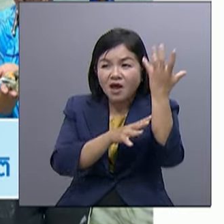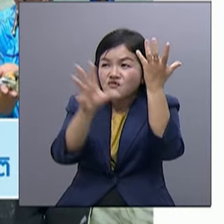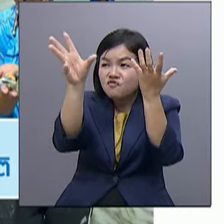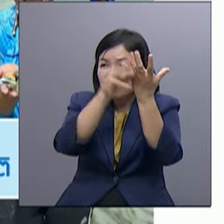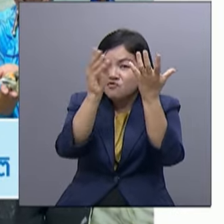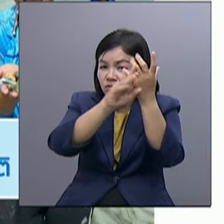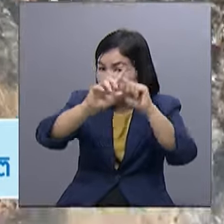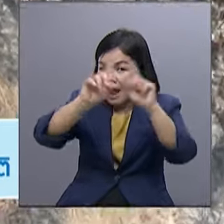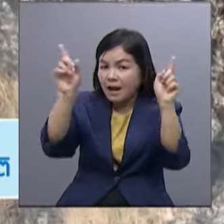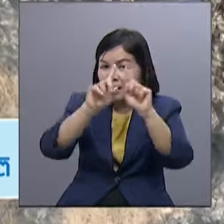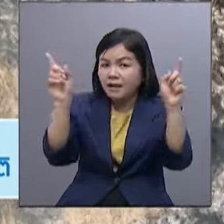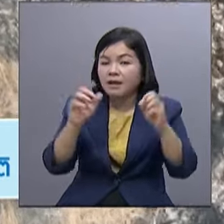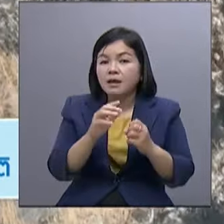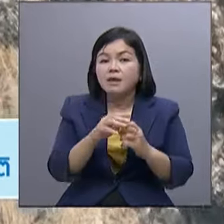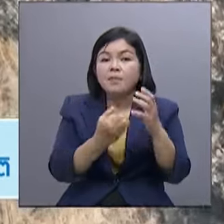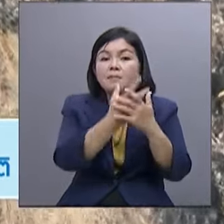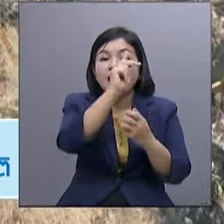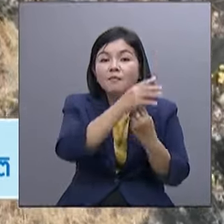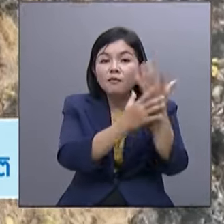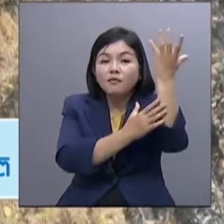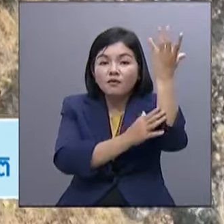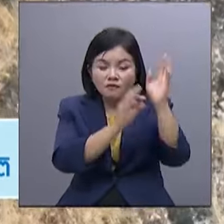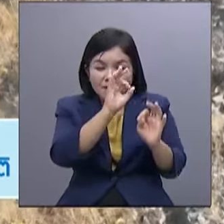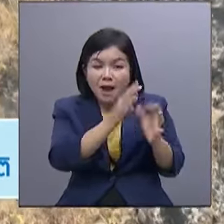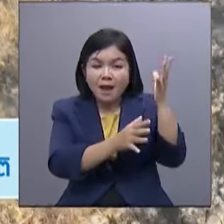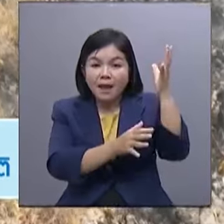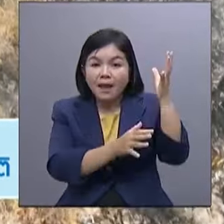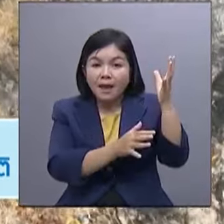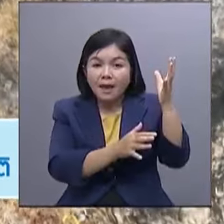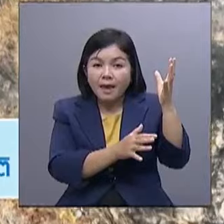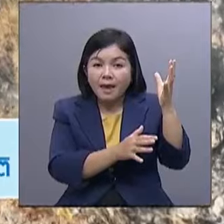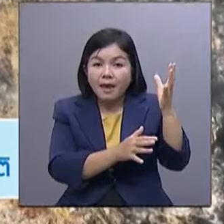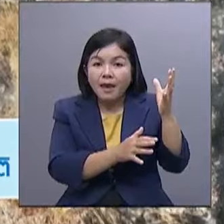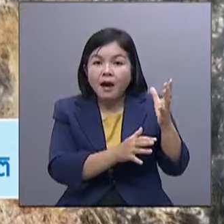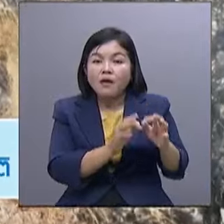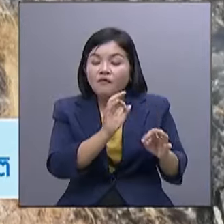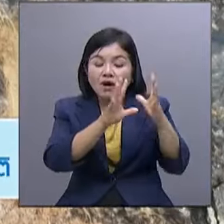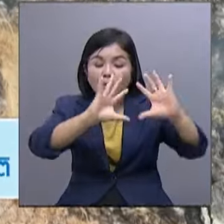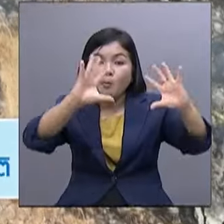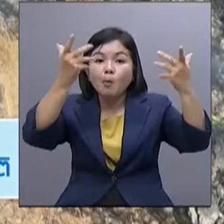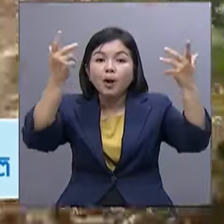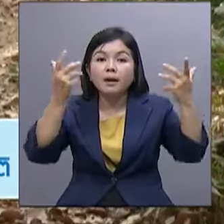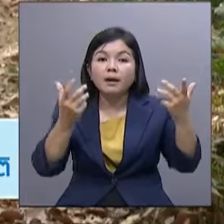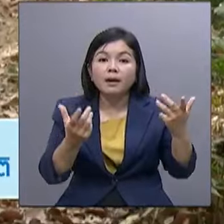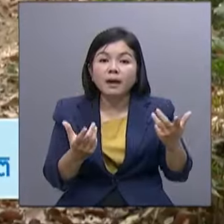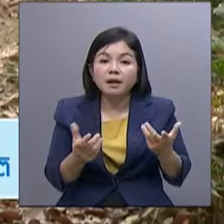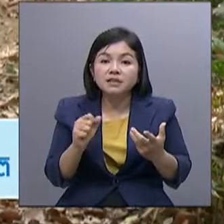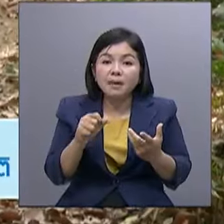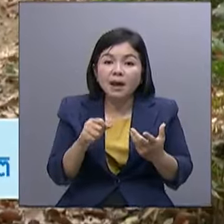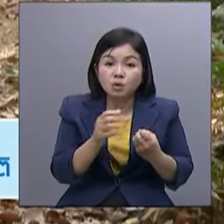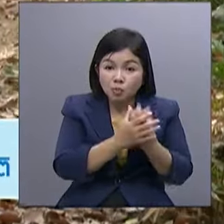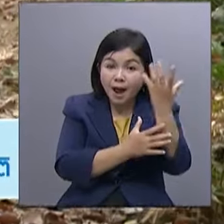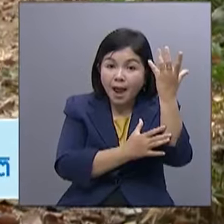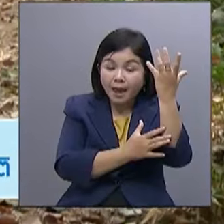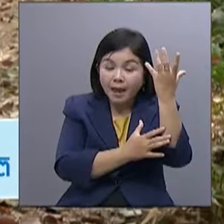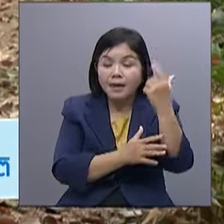ลืมว่าต้นไม้หรือป่าเนี่ยถ้าเกิดมันไฟมันก็ไหม้อ่า 50ปีได้ไม่หเดียวมันกลายมันคืนหมดเลยนะข้อแรกข้อที่